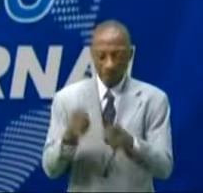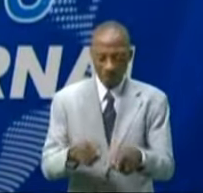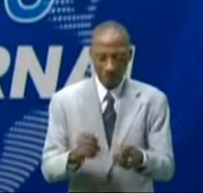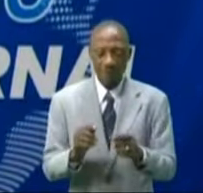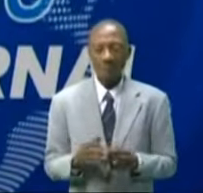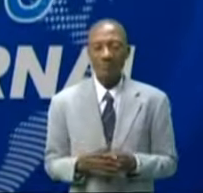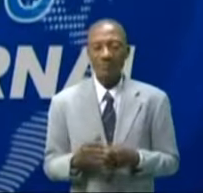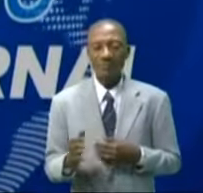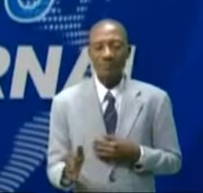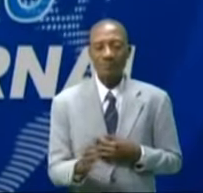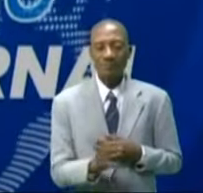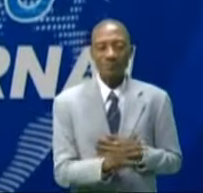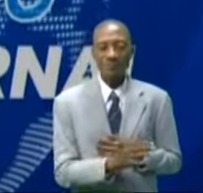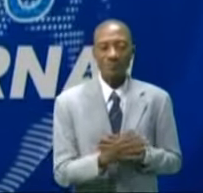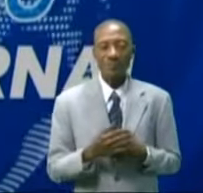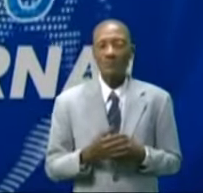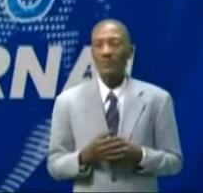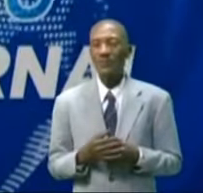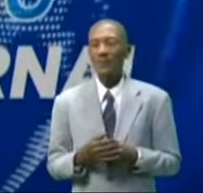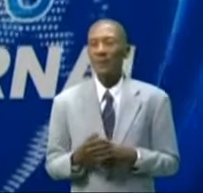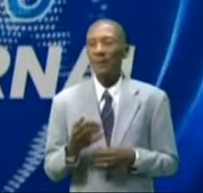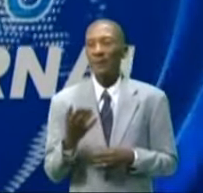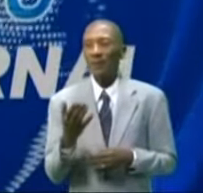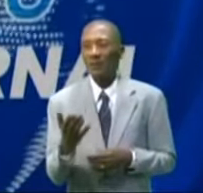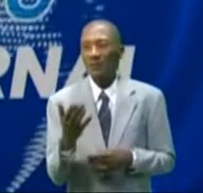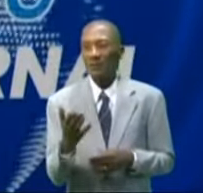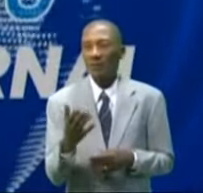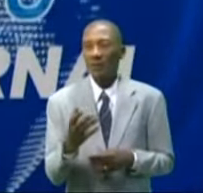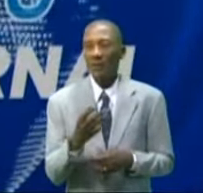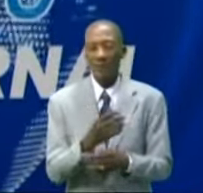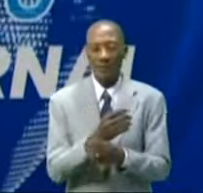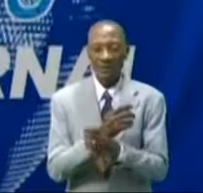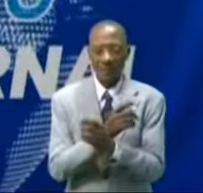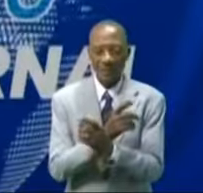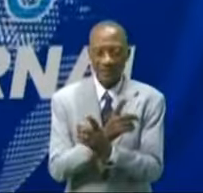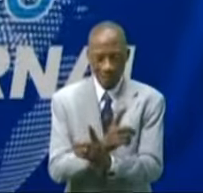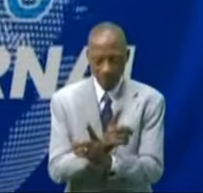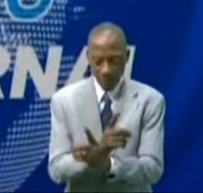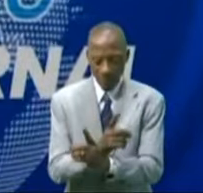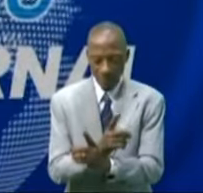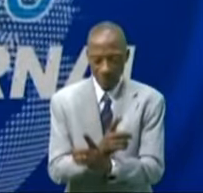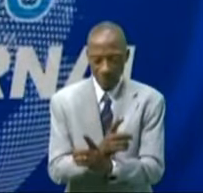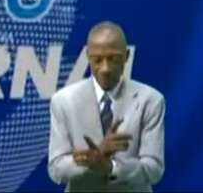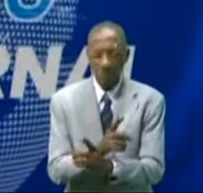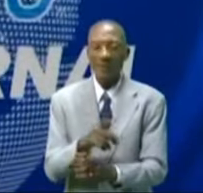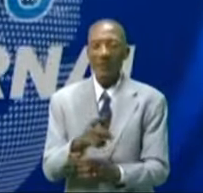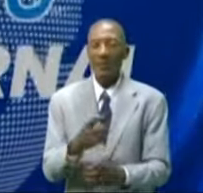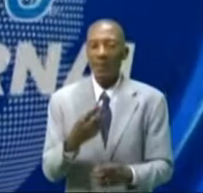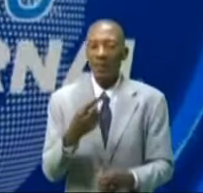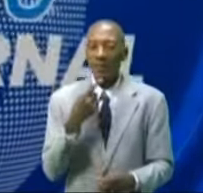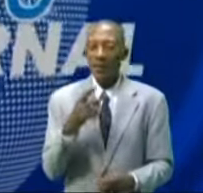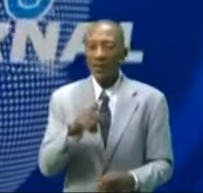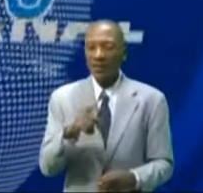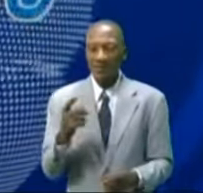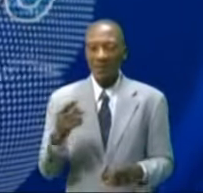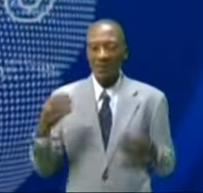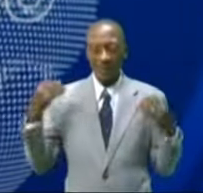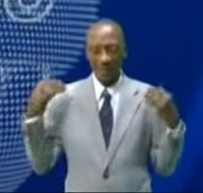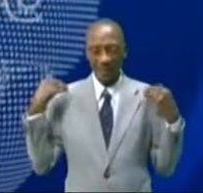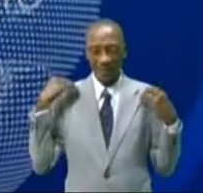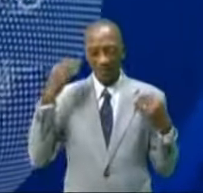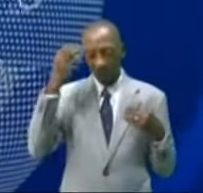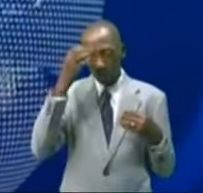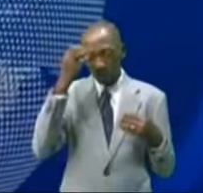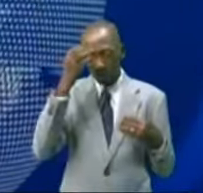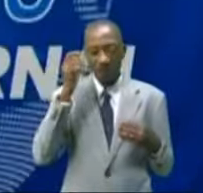Les messages d'appel à la discipline lancés par le chef d'état-major général de forces armées de la République démocratique du Congo a été